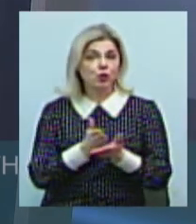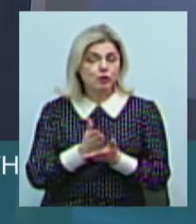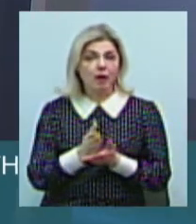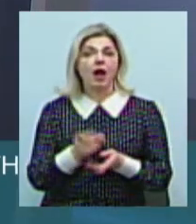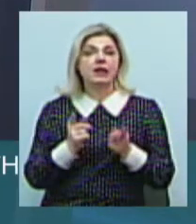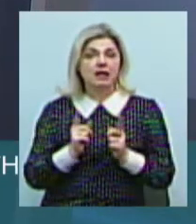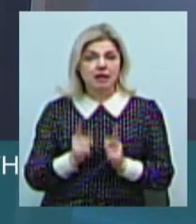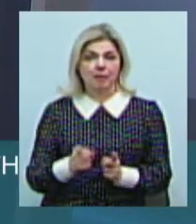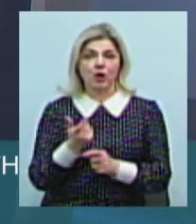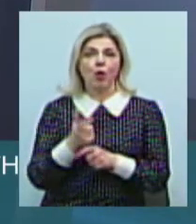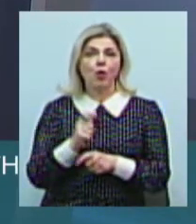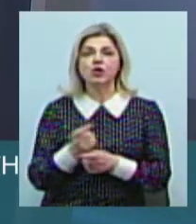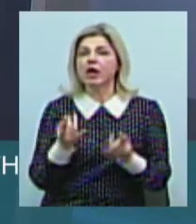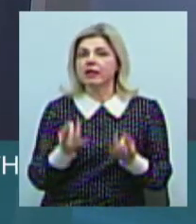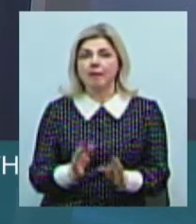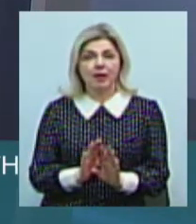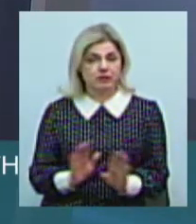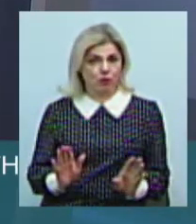це дуже непростий